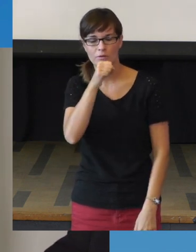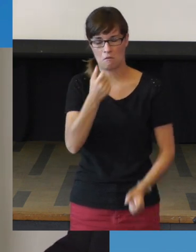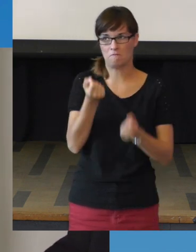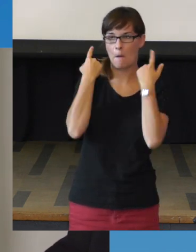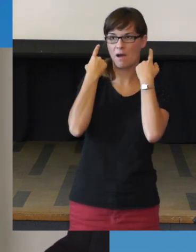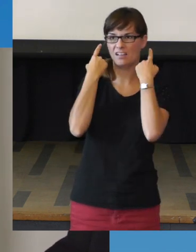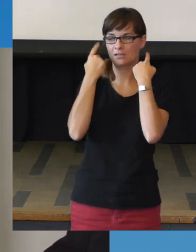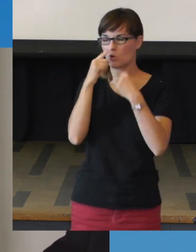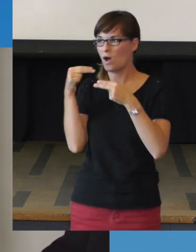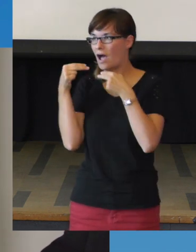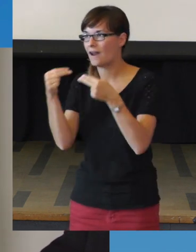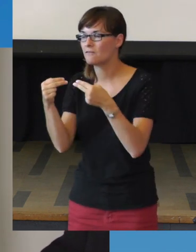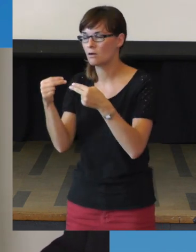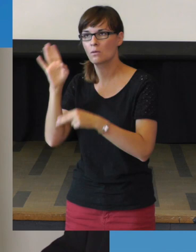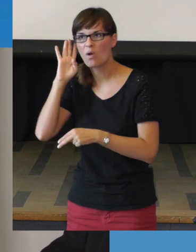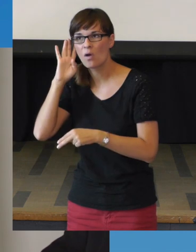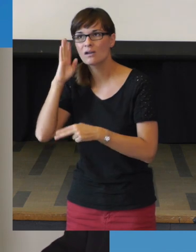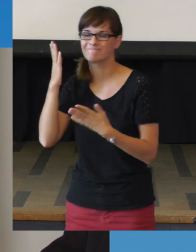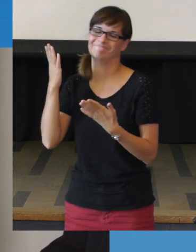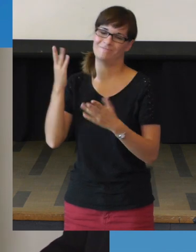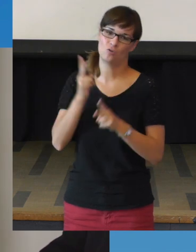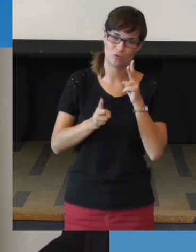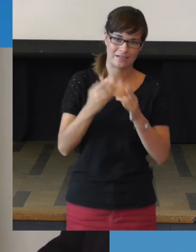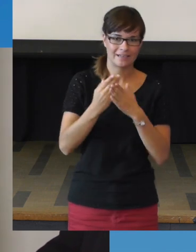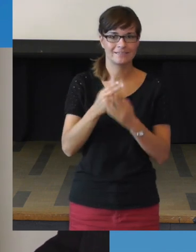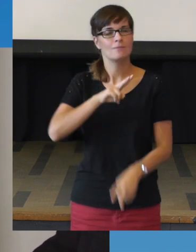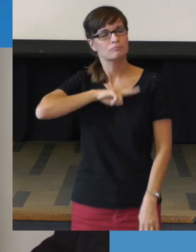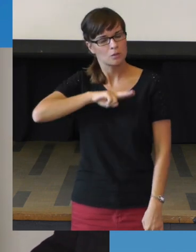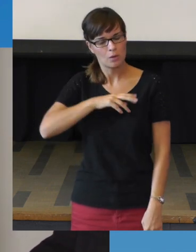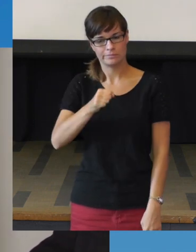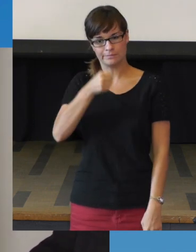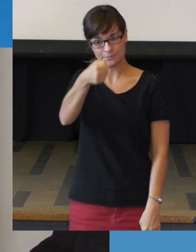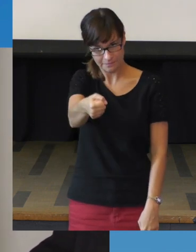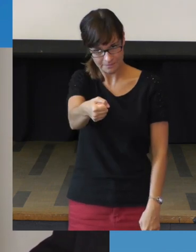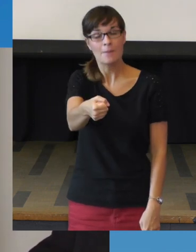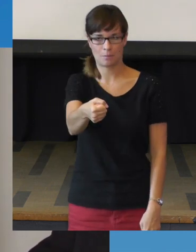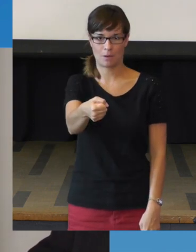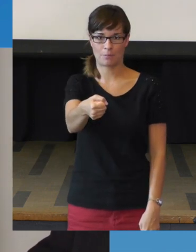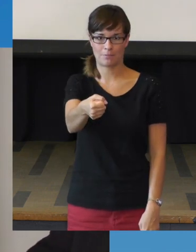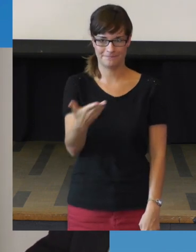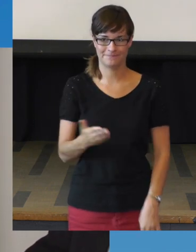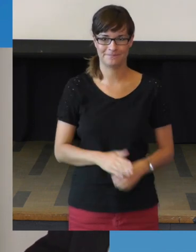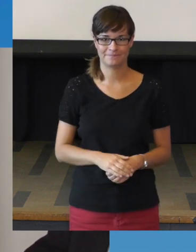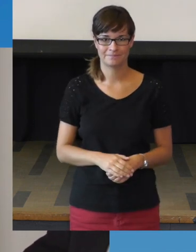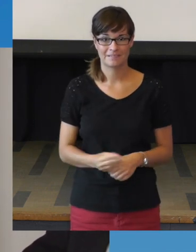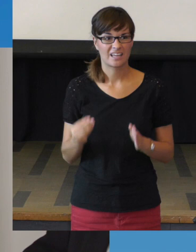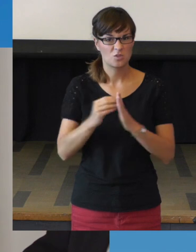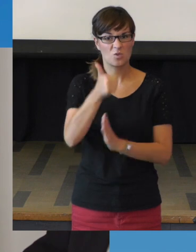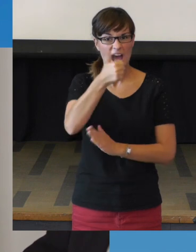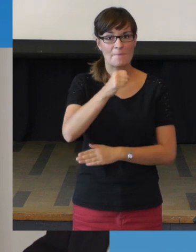vernünftige Veranstaltung. Also Geduld. Außerdem habe ich gehört, ein Mikrofon ist kaputt. Wir haben nur zwei